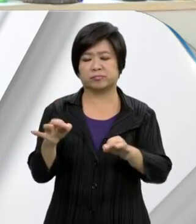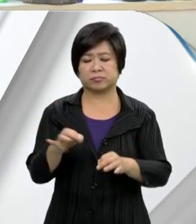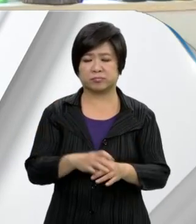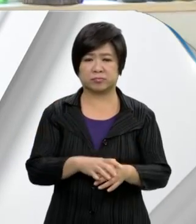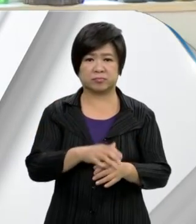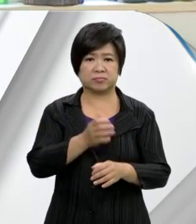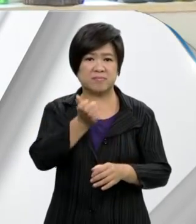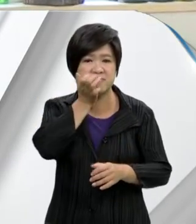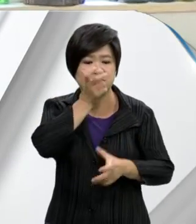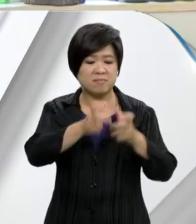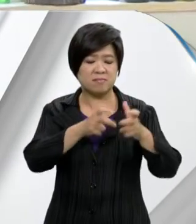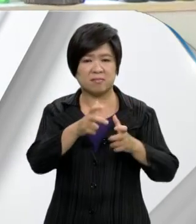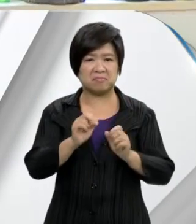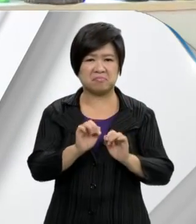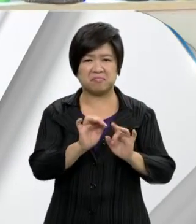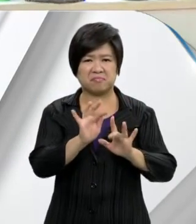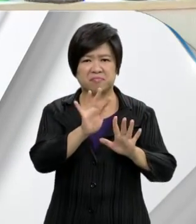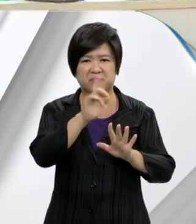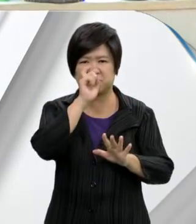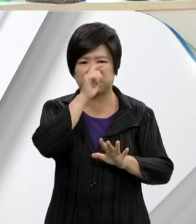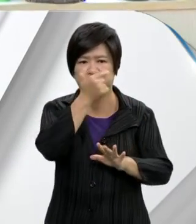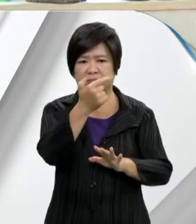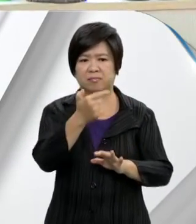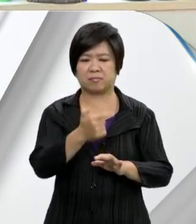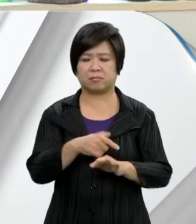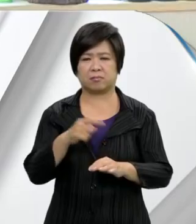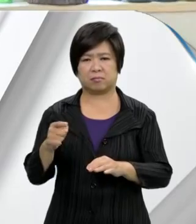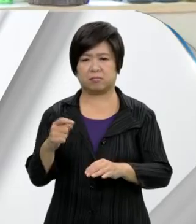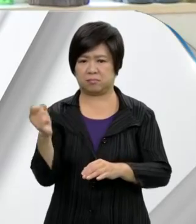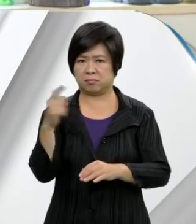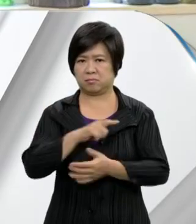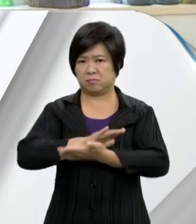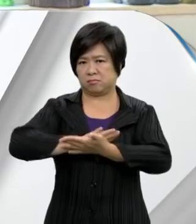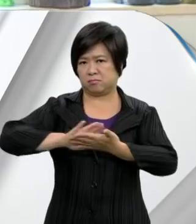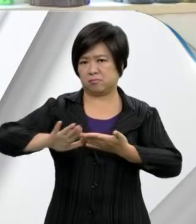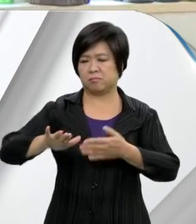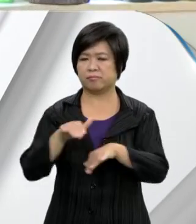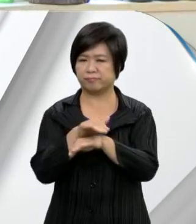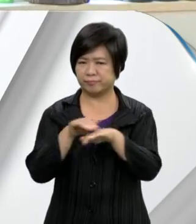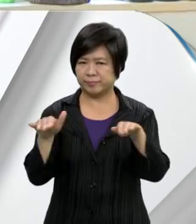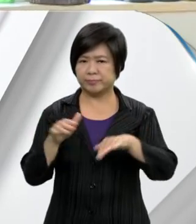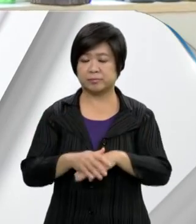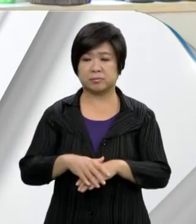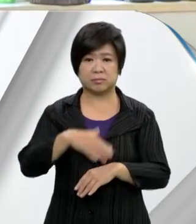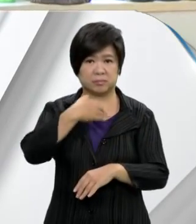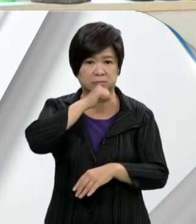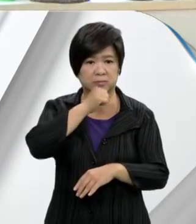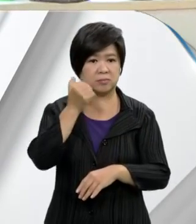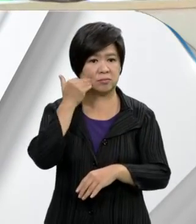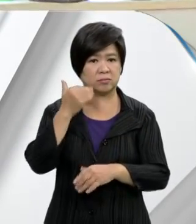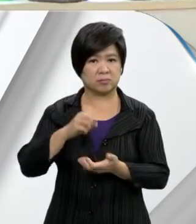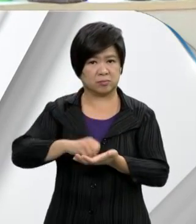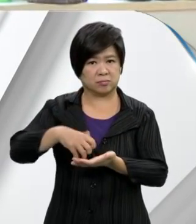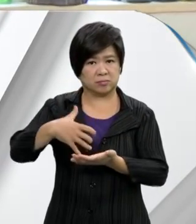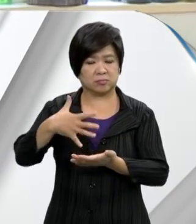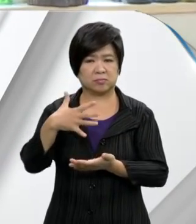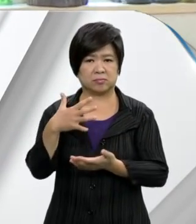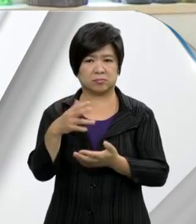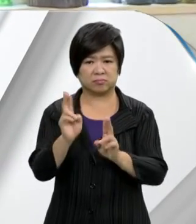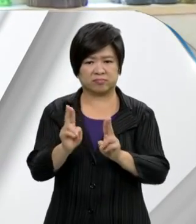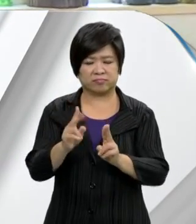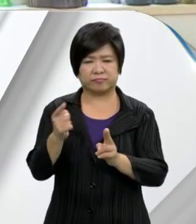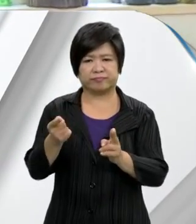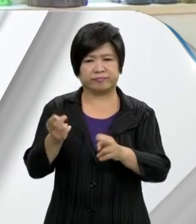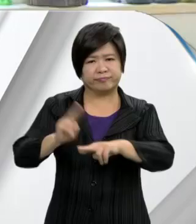那么严重。一般来讲，相对是安全的、干净的，因为台湾你要废核，那你必须要找到